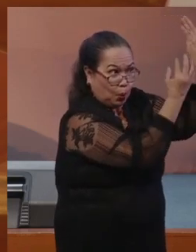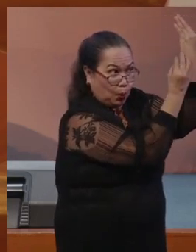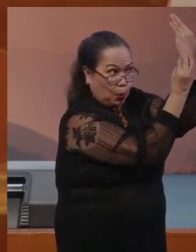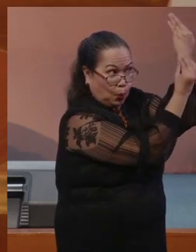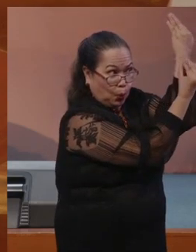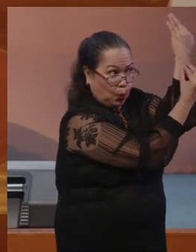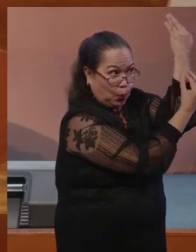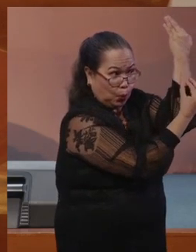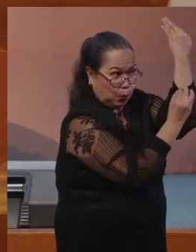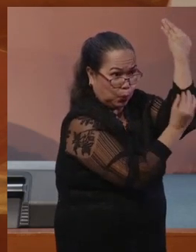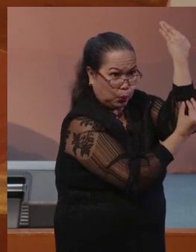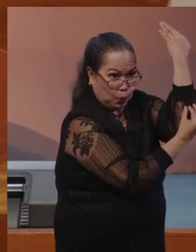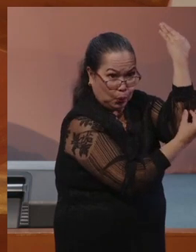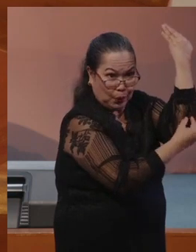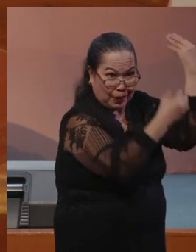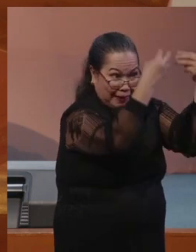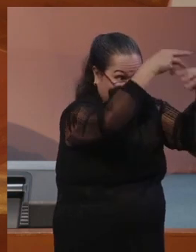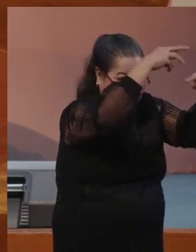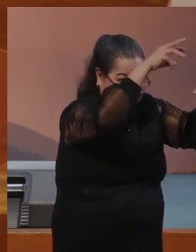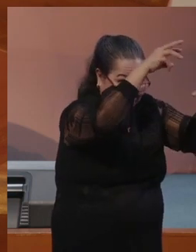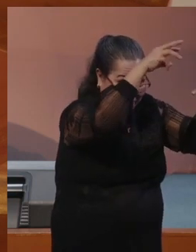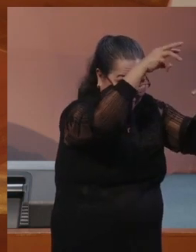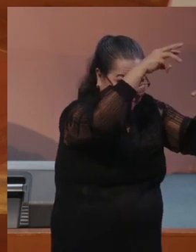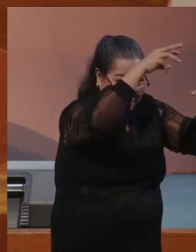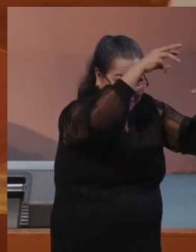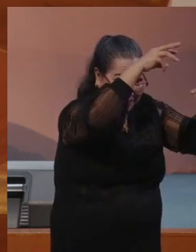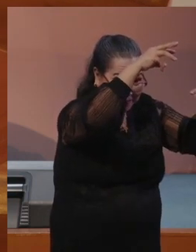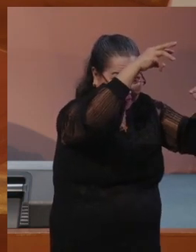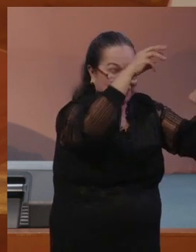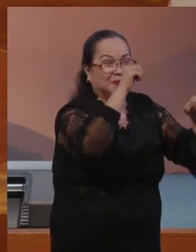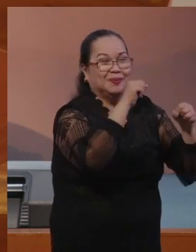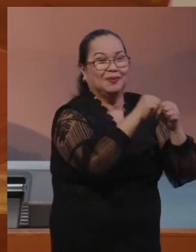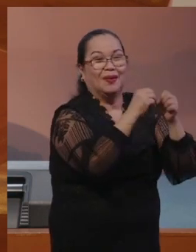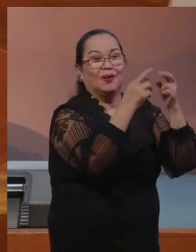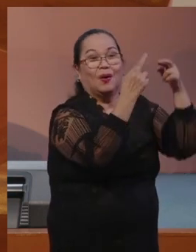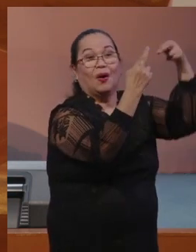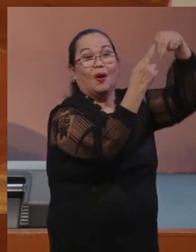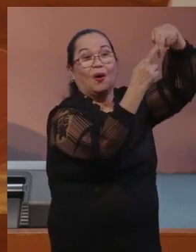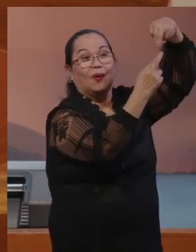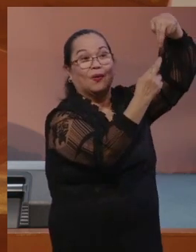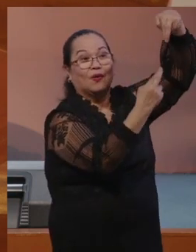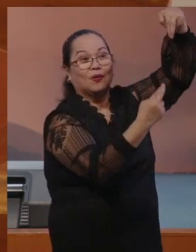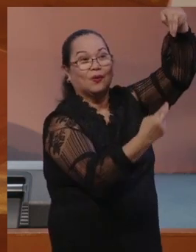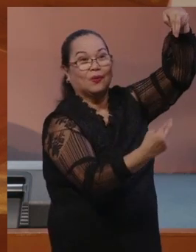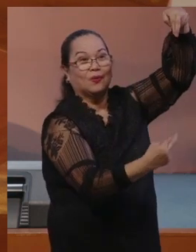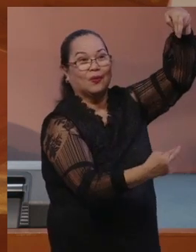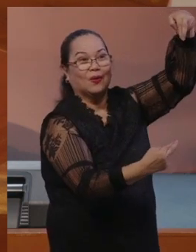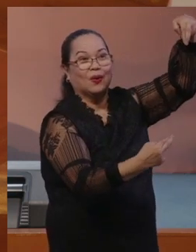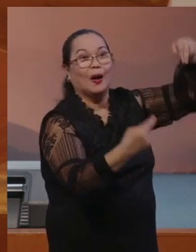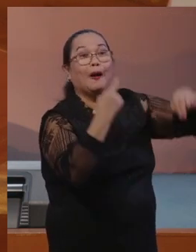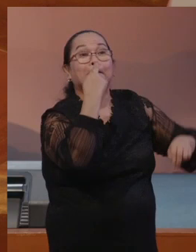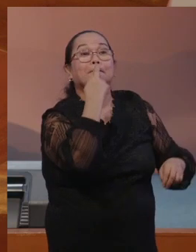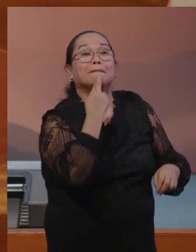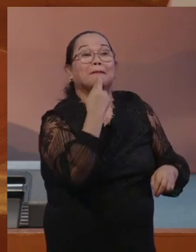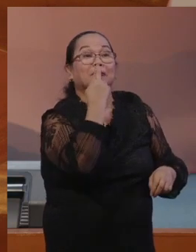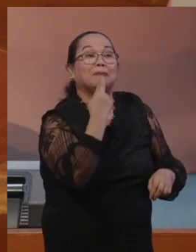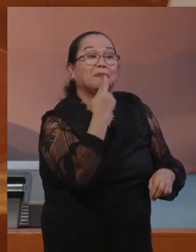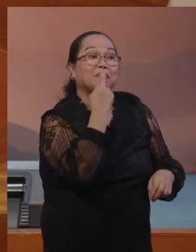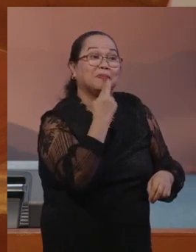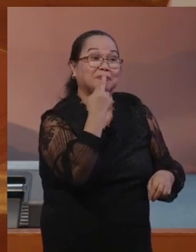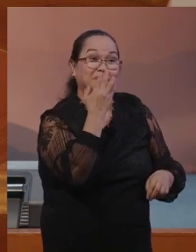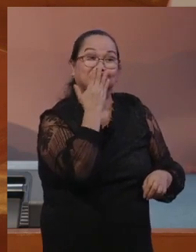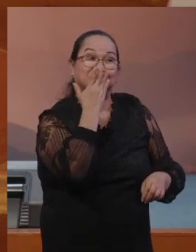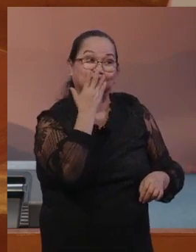ng rope down the window. Malamang, yung pong rope na yun ay yung scarlet cord na